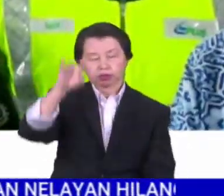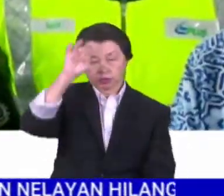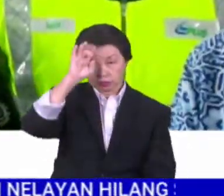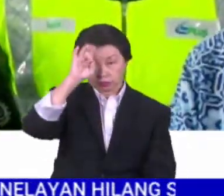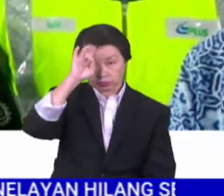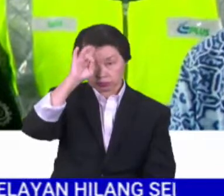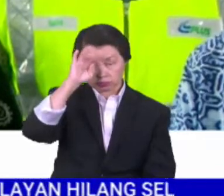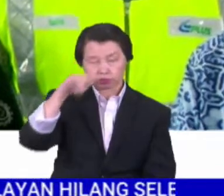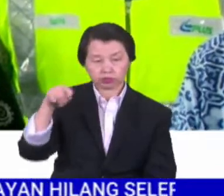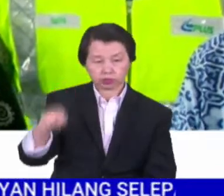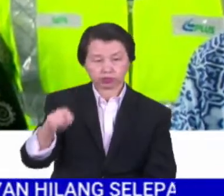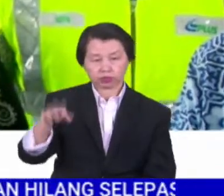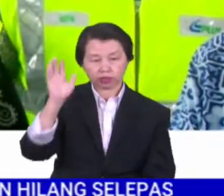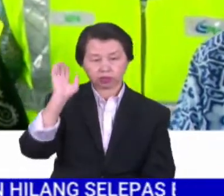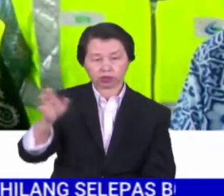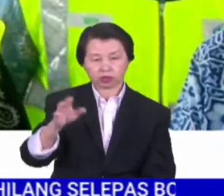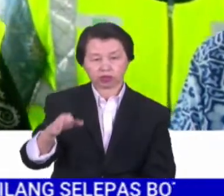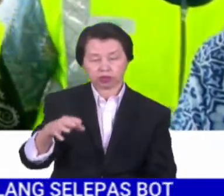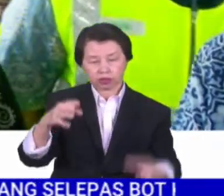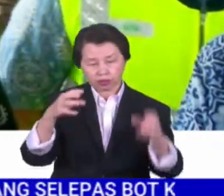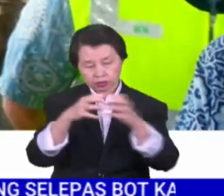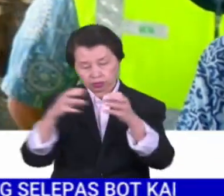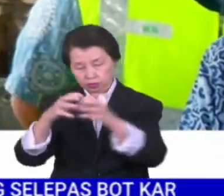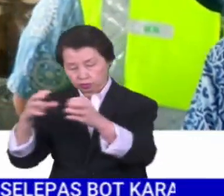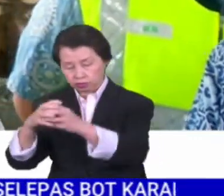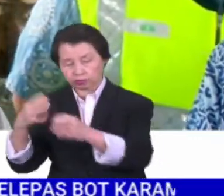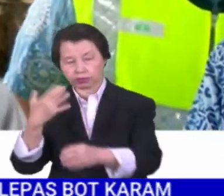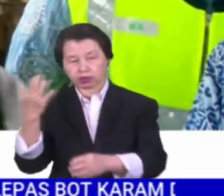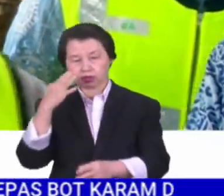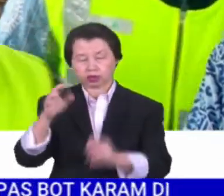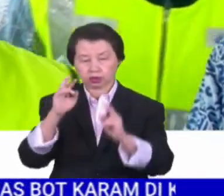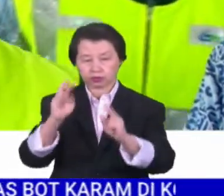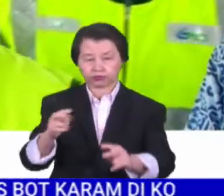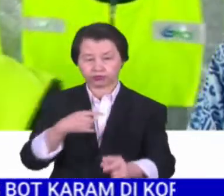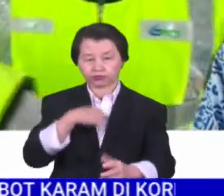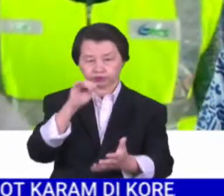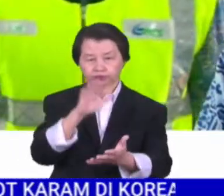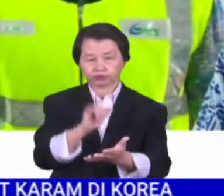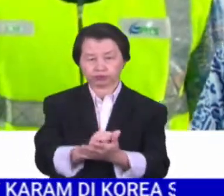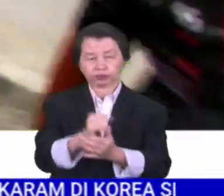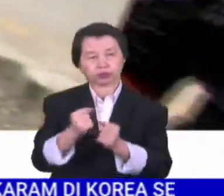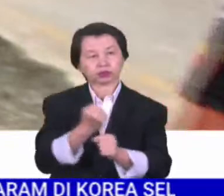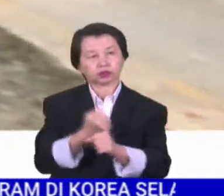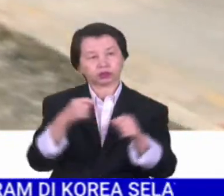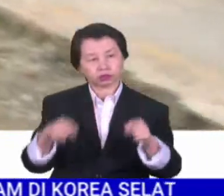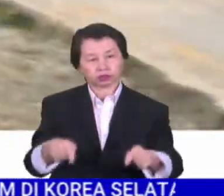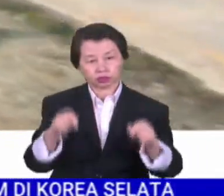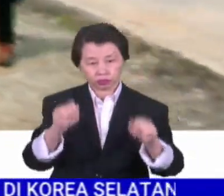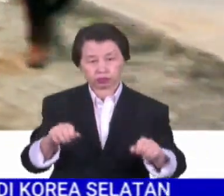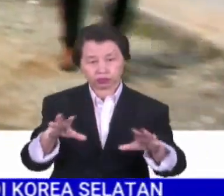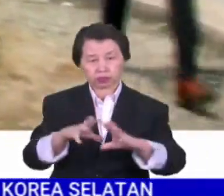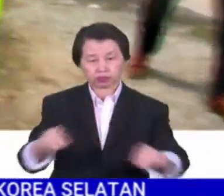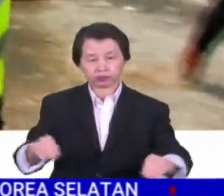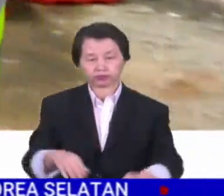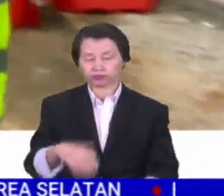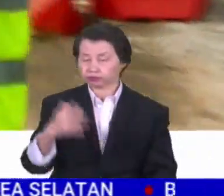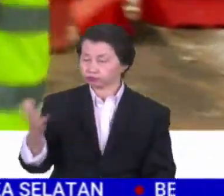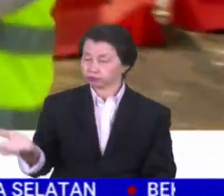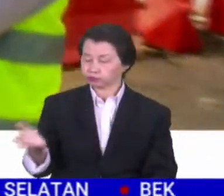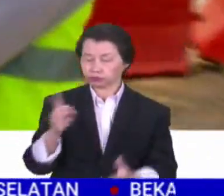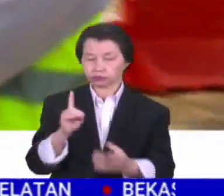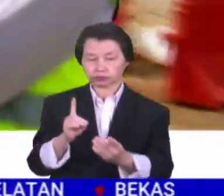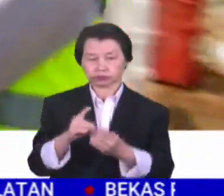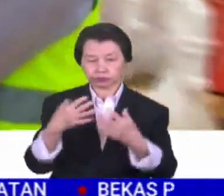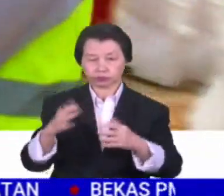yang ni kita akan semacam biasa kita terus teliti dan saya berkeyakinan yang ni boleh selesai tahun ni kali ni. Beliau ditemui selepas